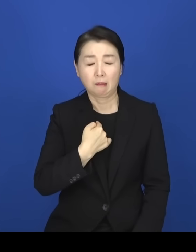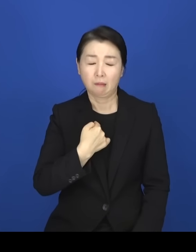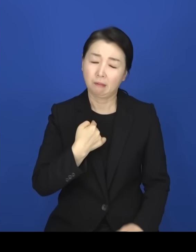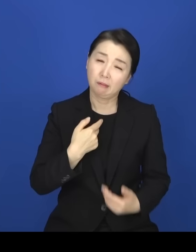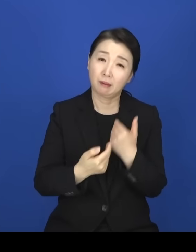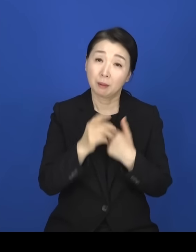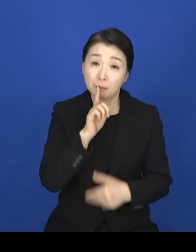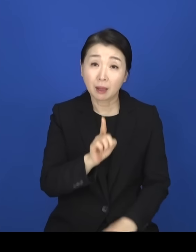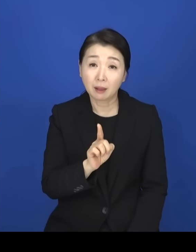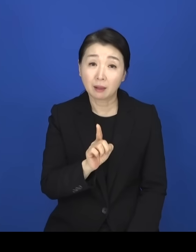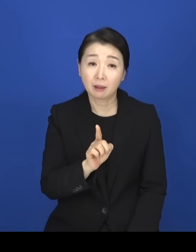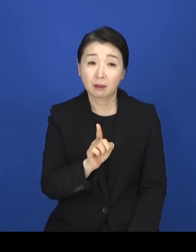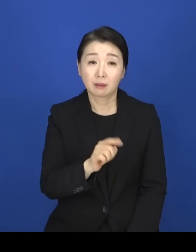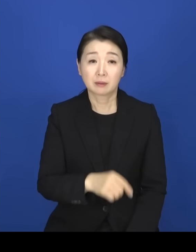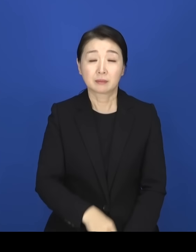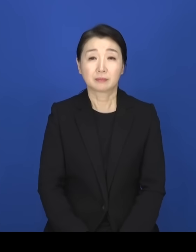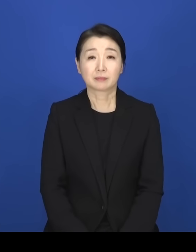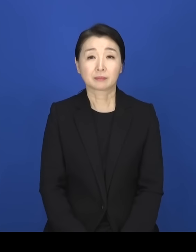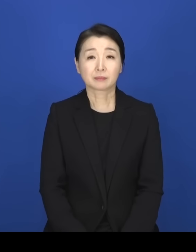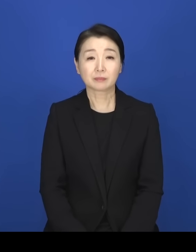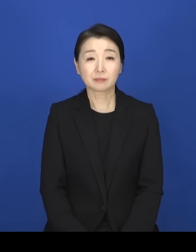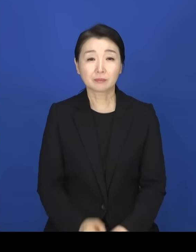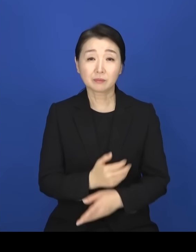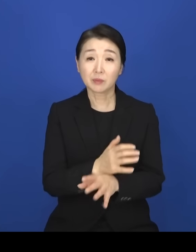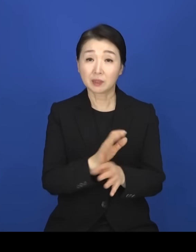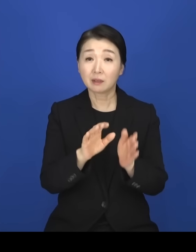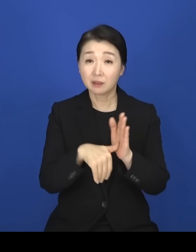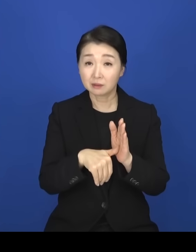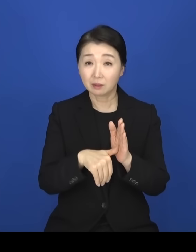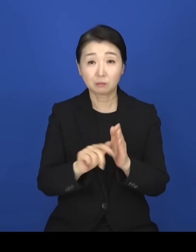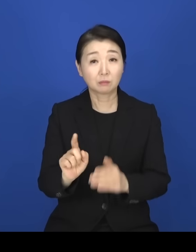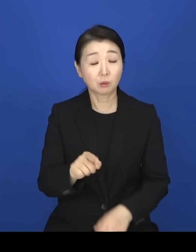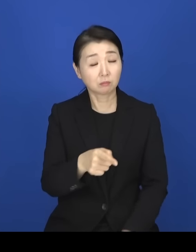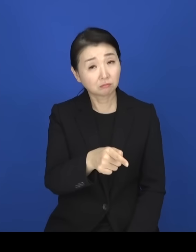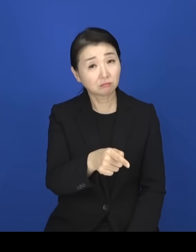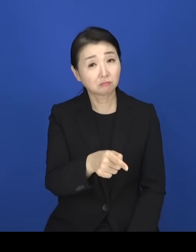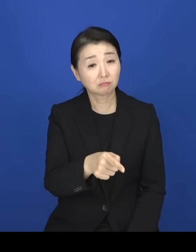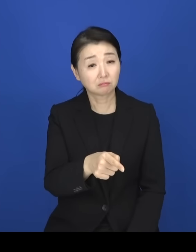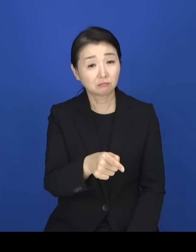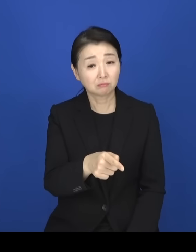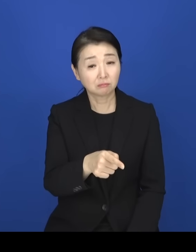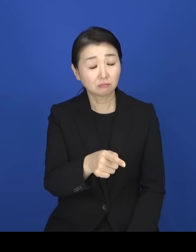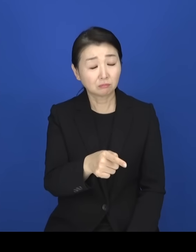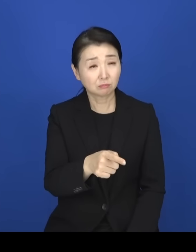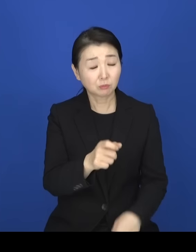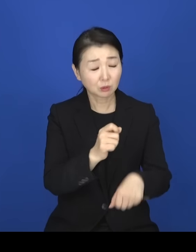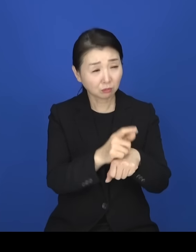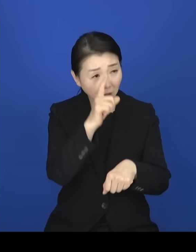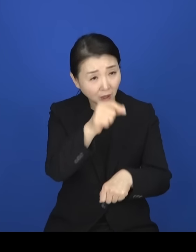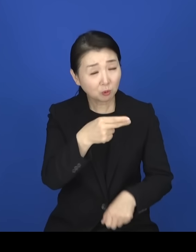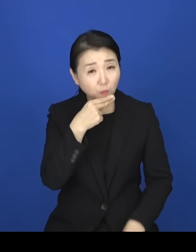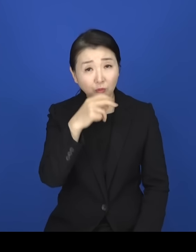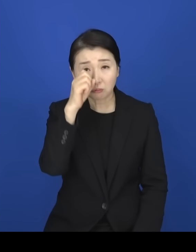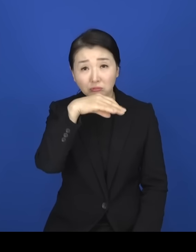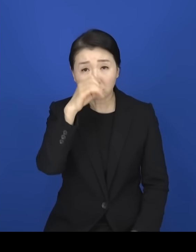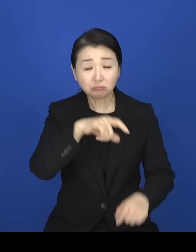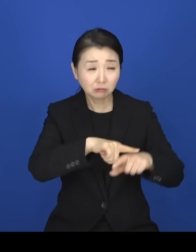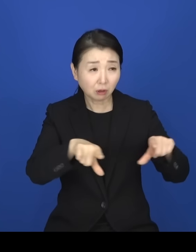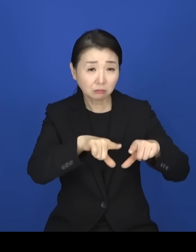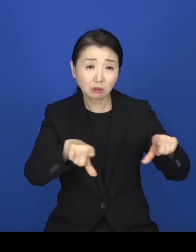하셨는데 네. 아니 제가 그 같이 개그를 할 때를 봐도 뭐 모난 부분은 없어요. 참 누구랑